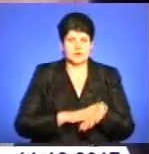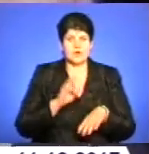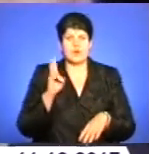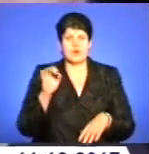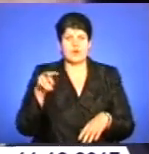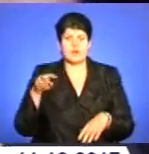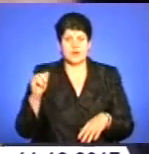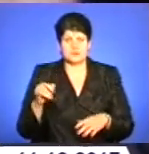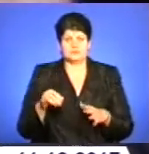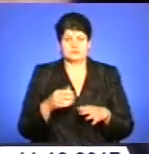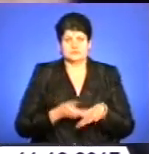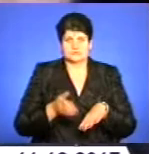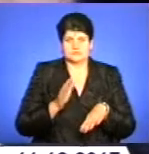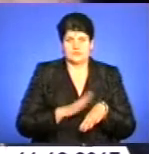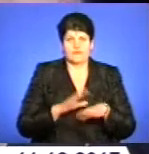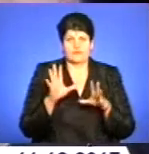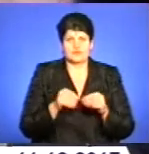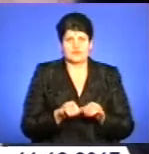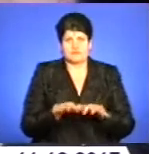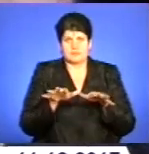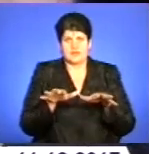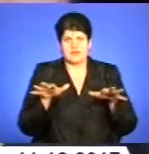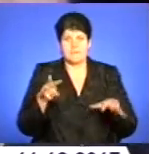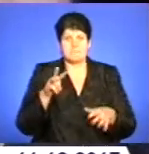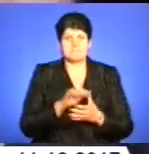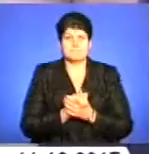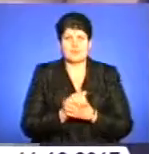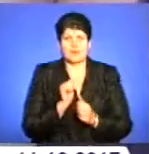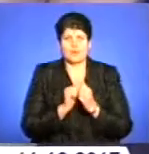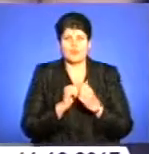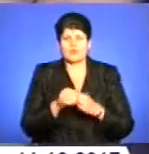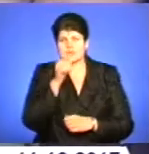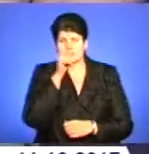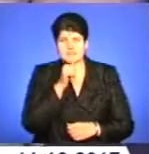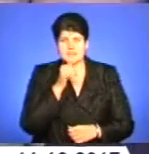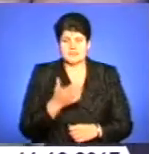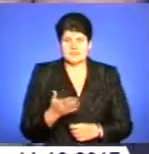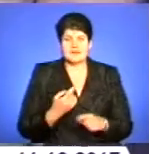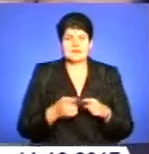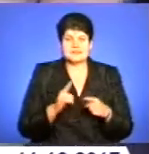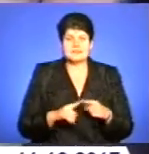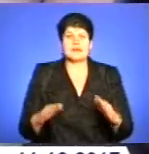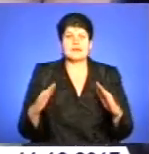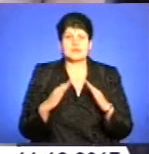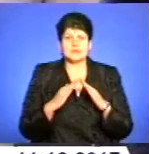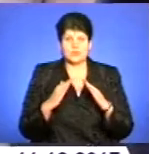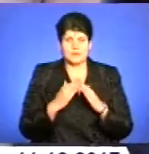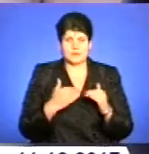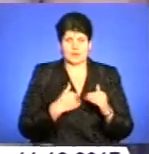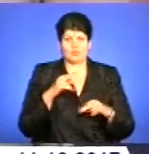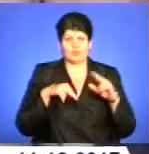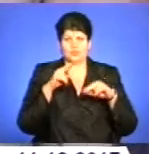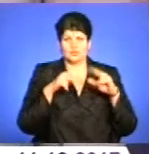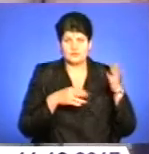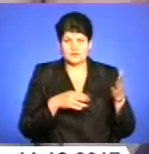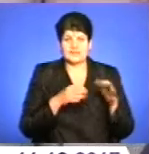перенагружен, все випливає на вулицю Мира. Кожен місяць цей дом, який стають строїти хочуть,